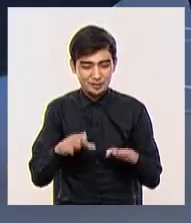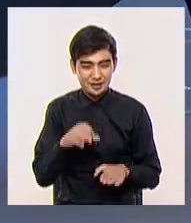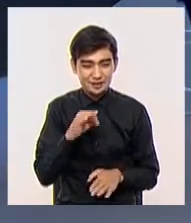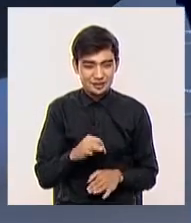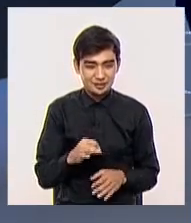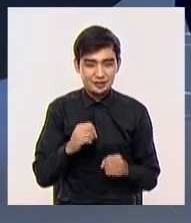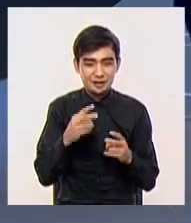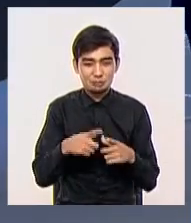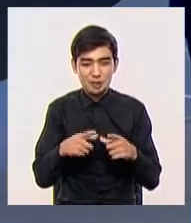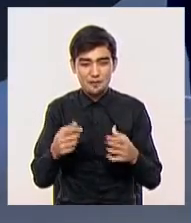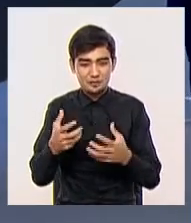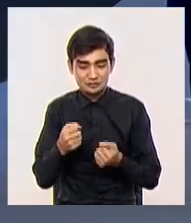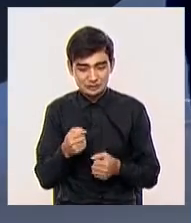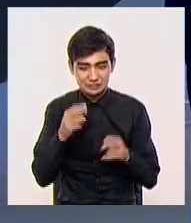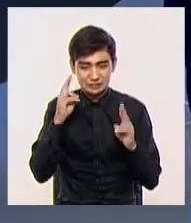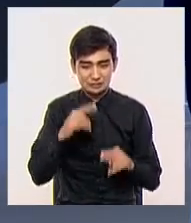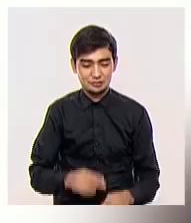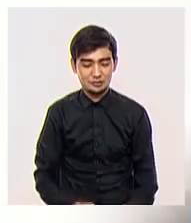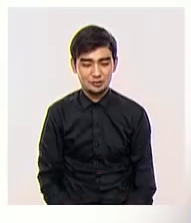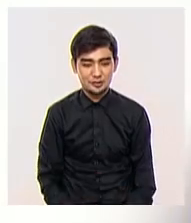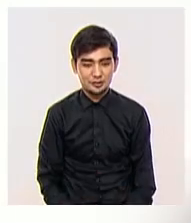анықтаманы қалай алатынын білмейді.